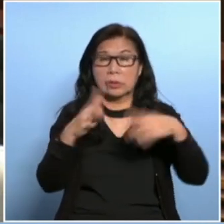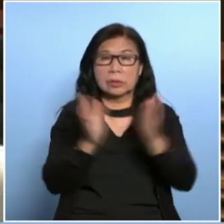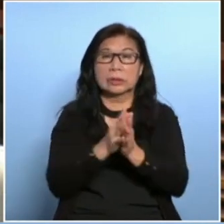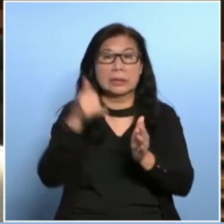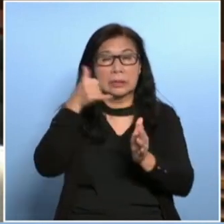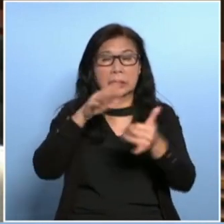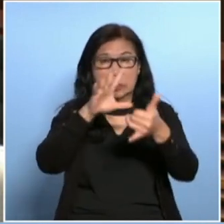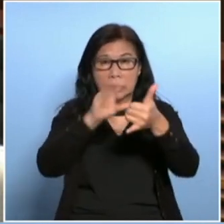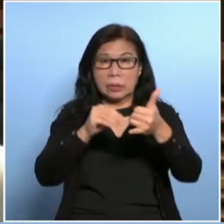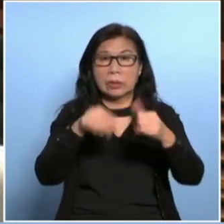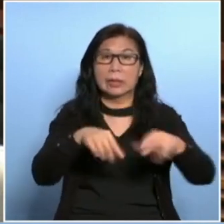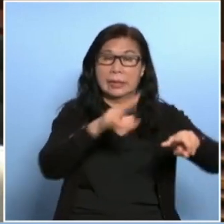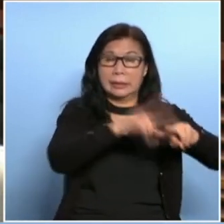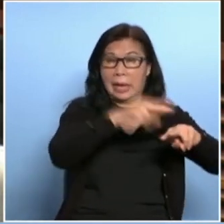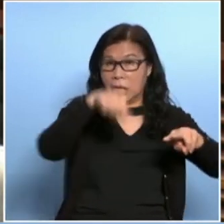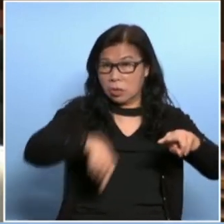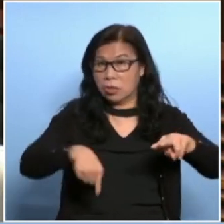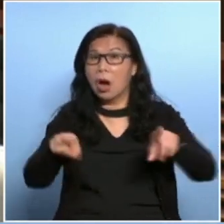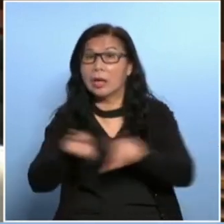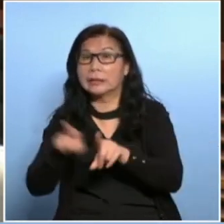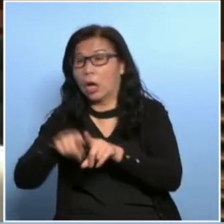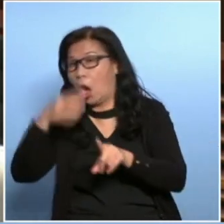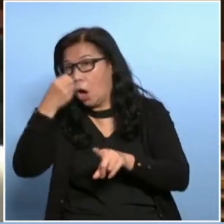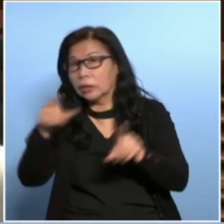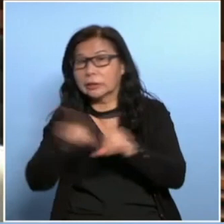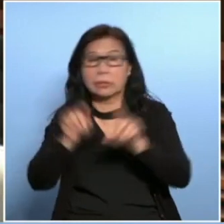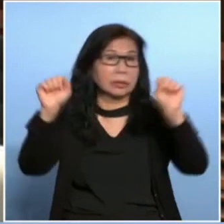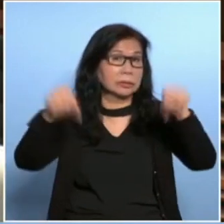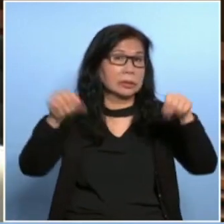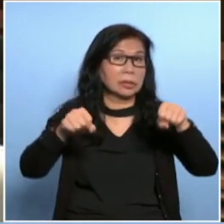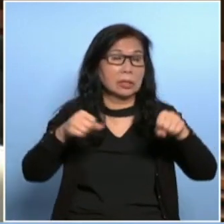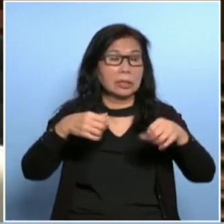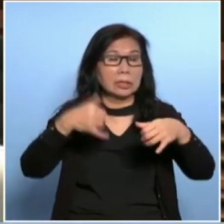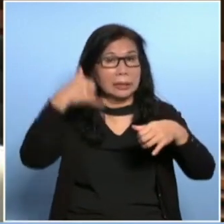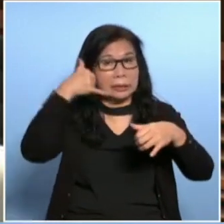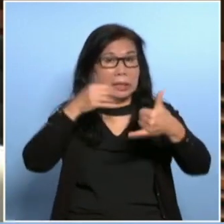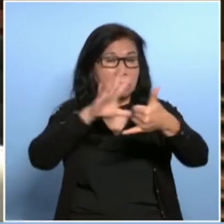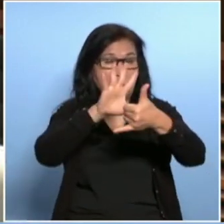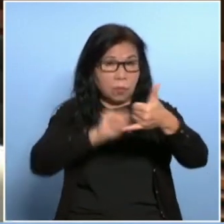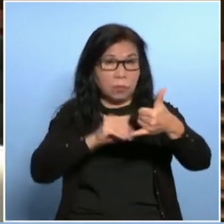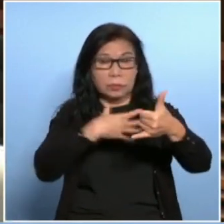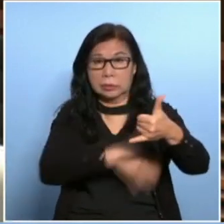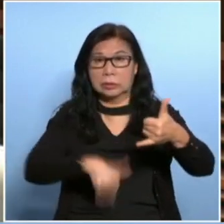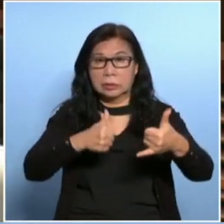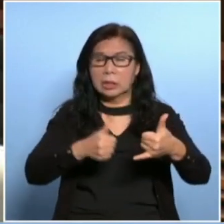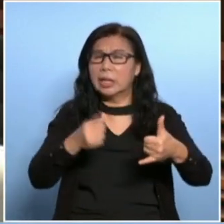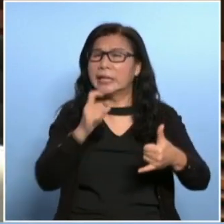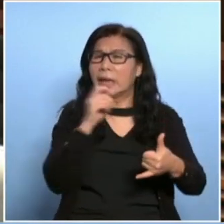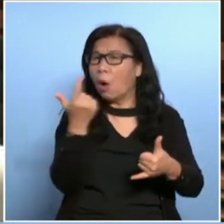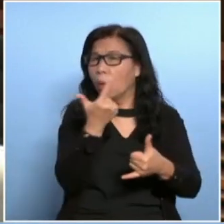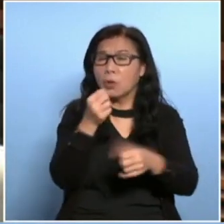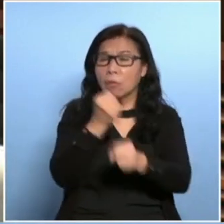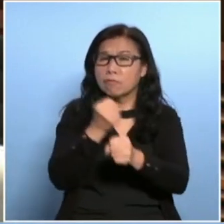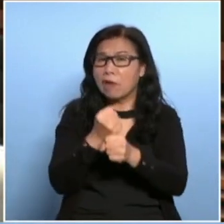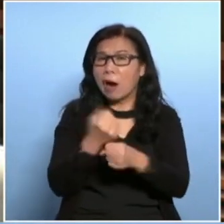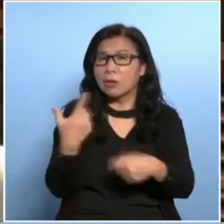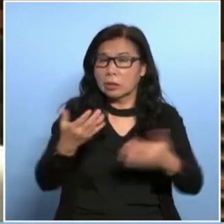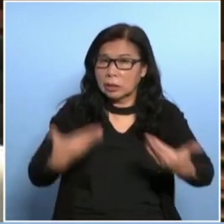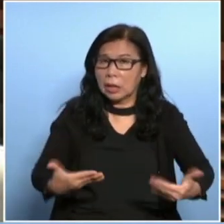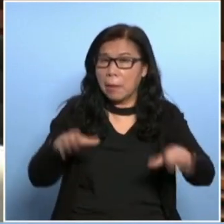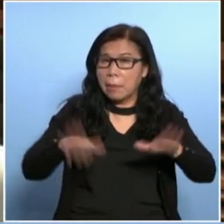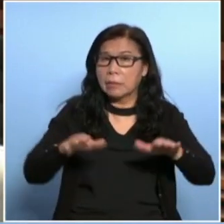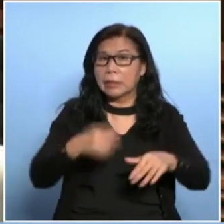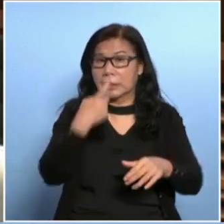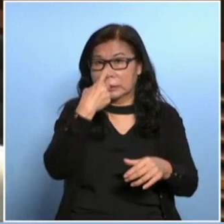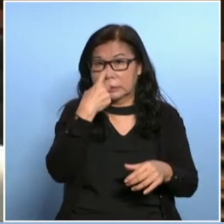翻個兩地都通用嘅健康碼呢？你其實有啲嘢做得快嘅喎，點解依樣嘢做得慢呢？嗱，早前英國